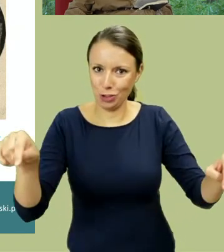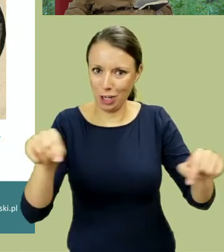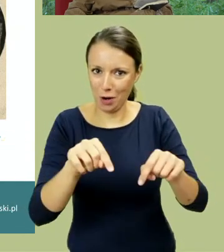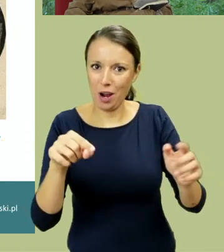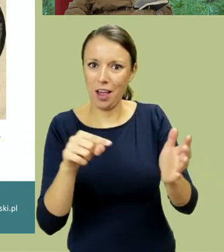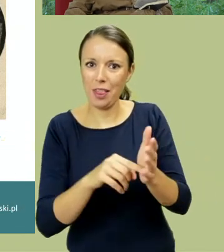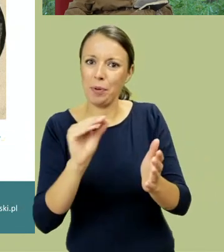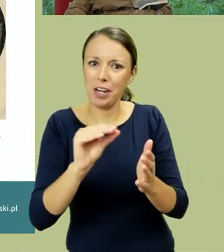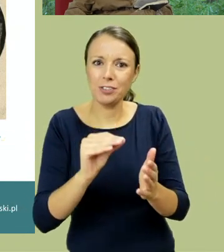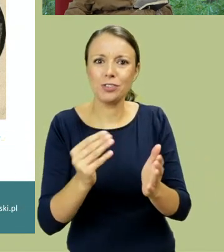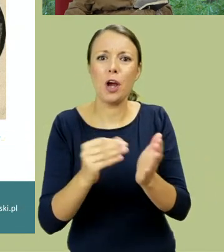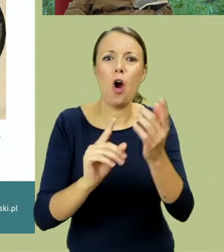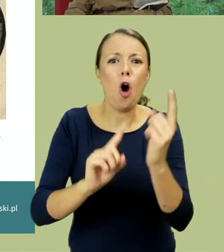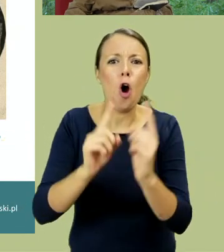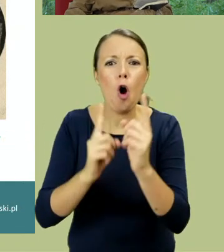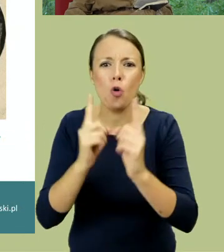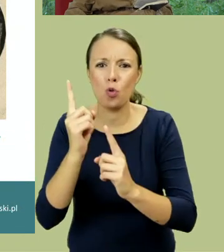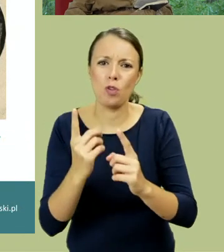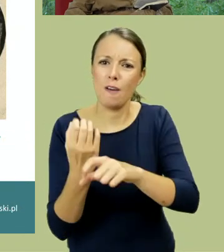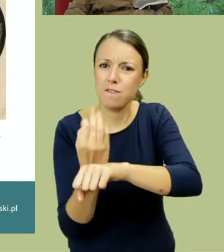znajdował się też ogród warzywny,